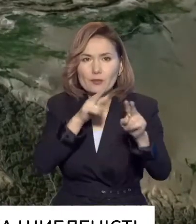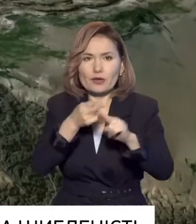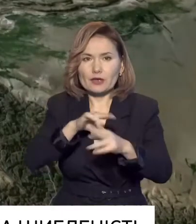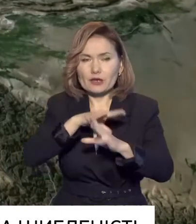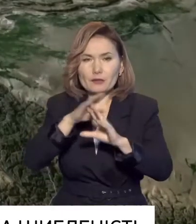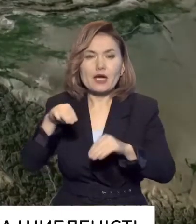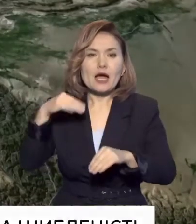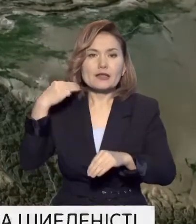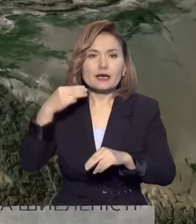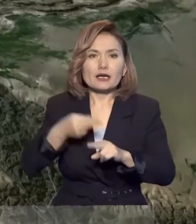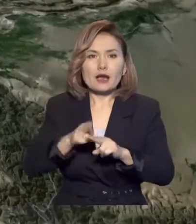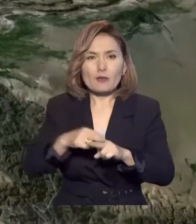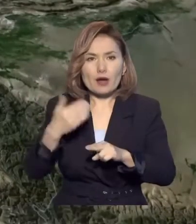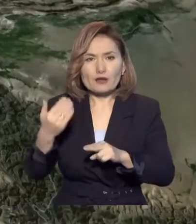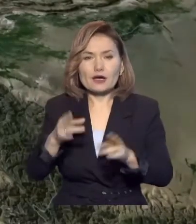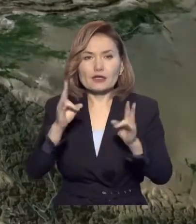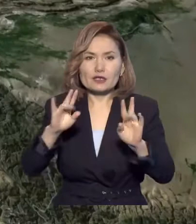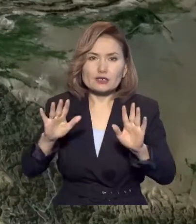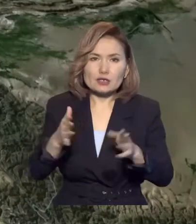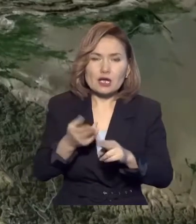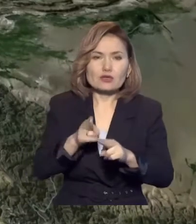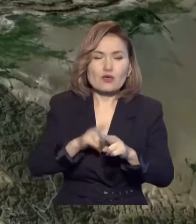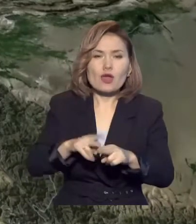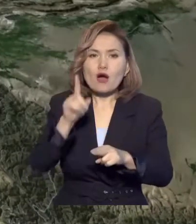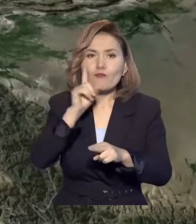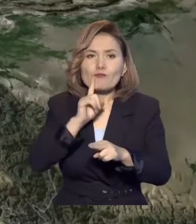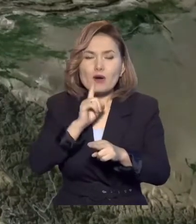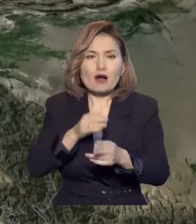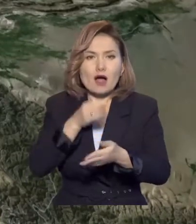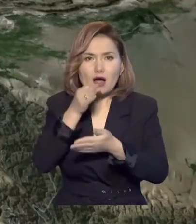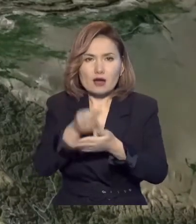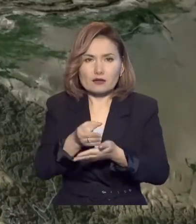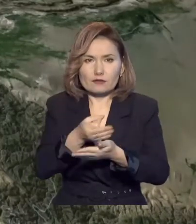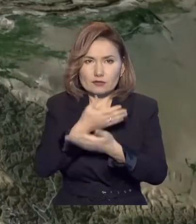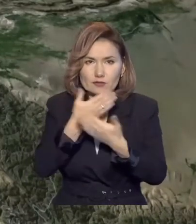жағдай тұрақталған. Тәжікстан тарабы болған оқиғаға қатысты әзірге ешқандай мәлімдеме жасаған жоқ.